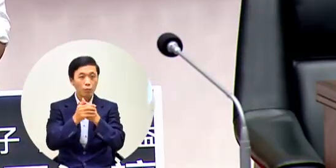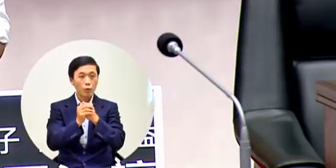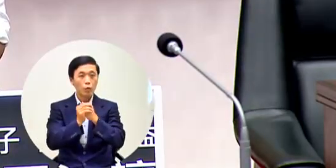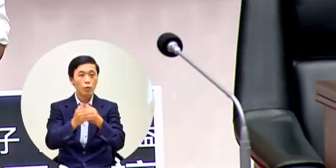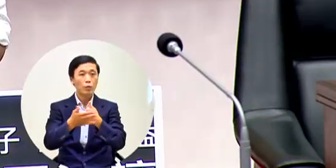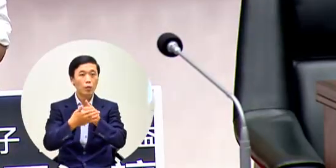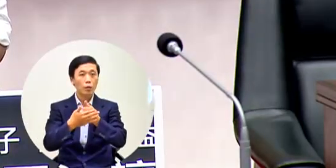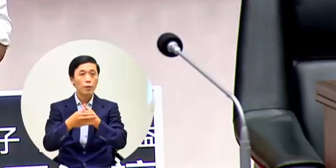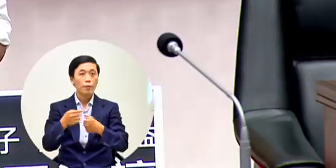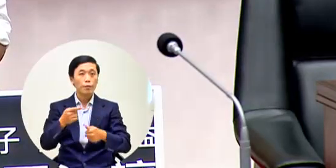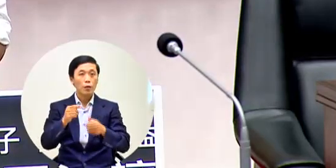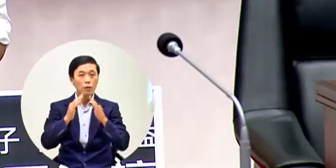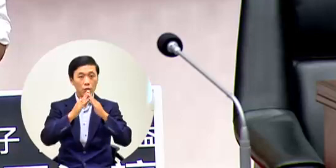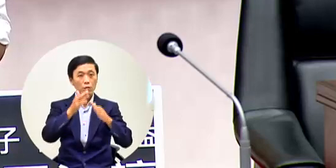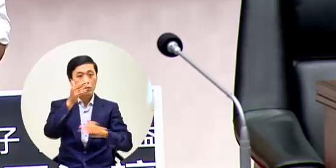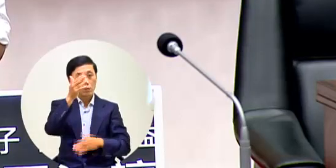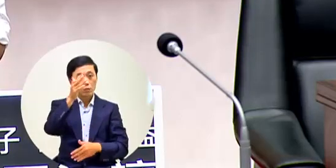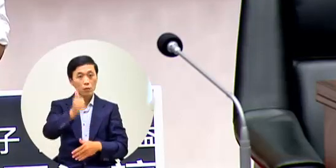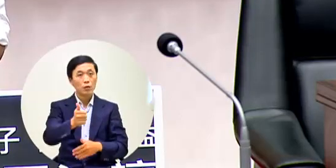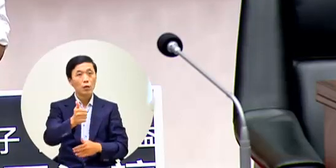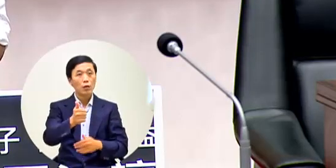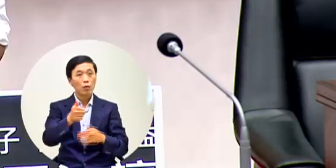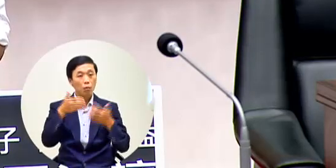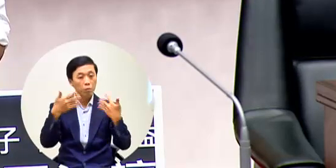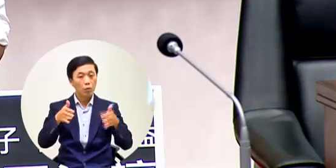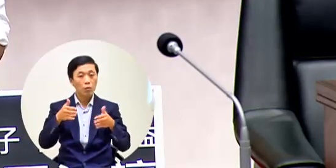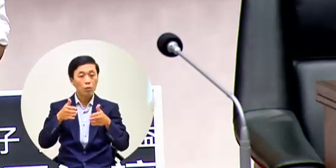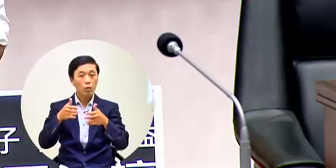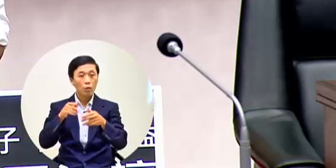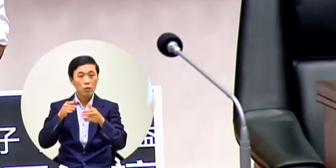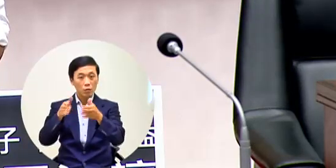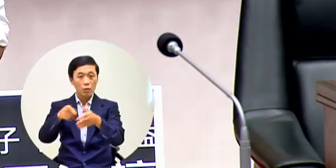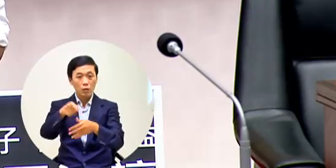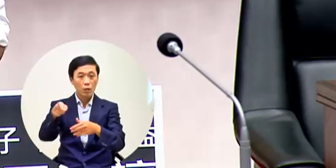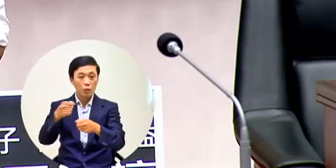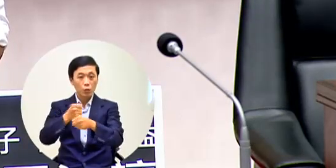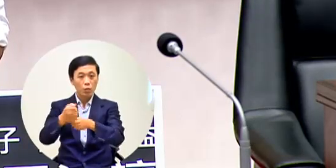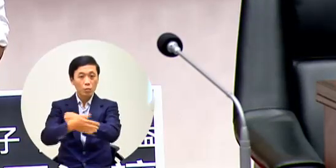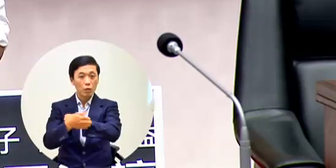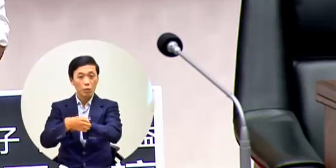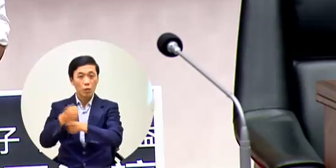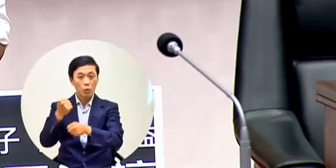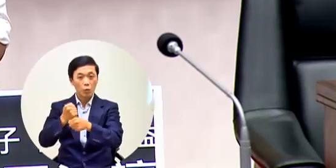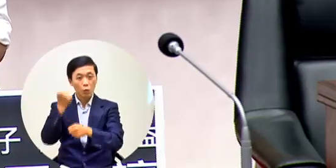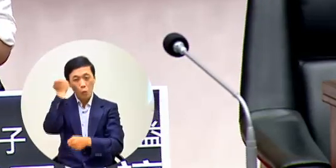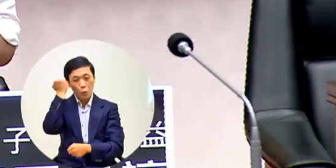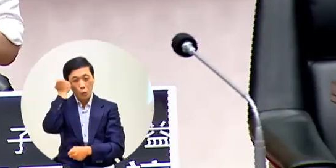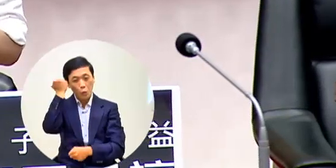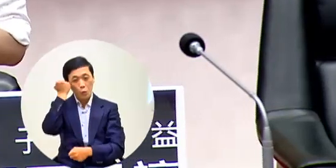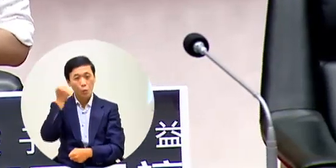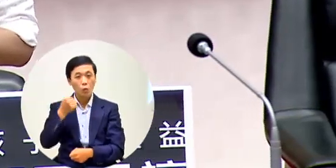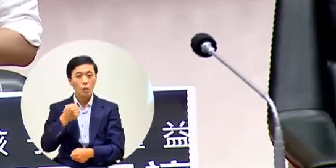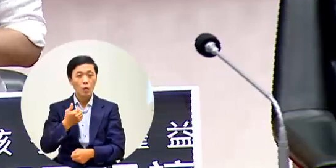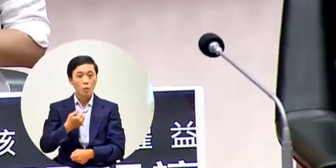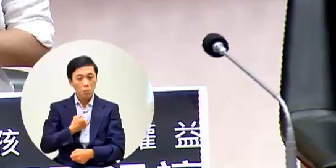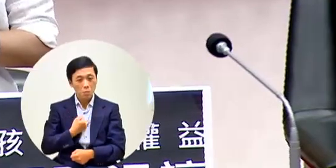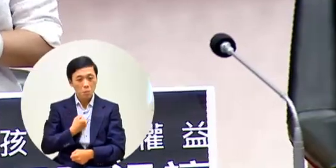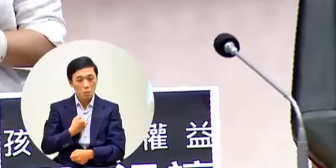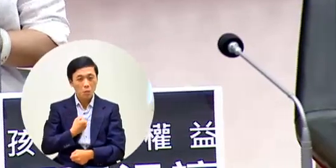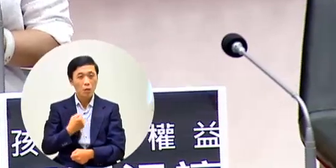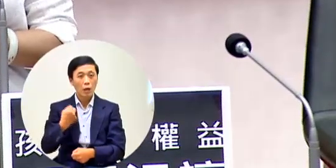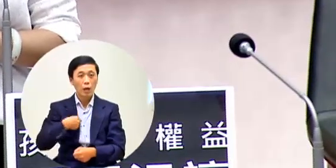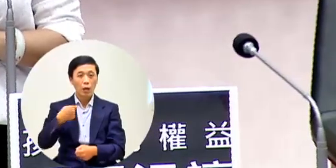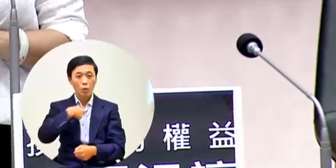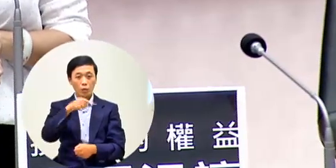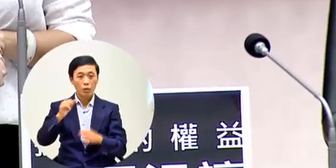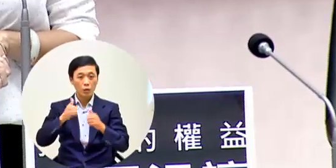要让我们所有第一线人员这么的辛苦，这么的委屈，还要让我们来用拜托的，